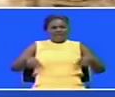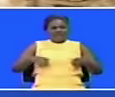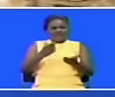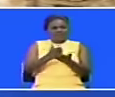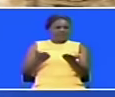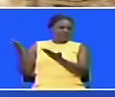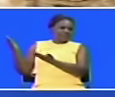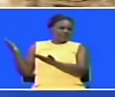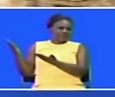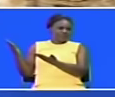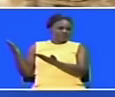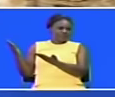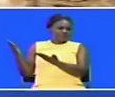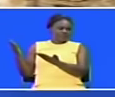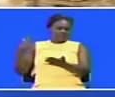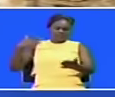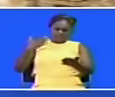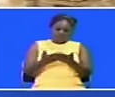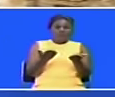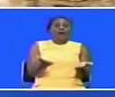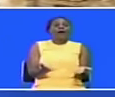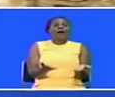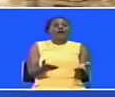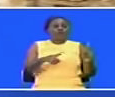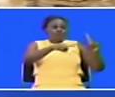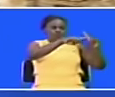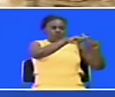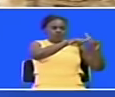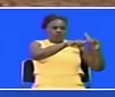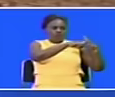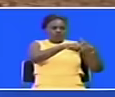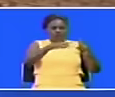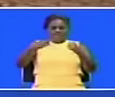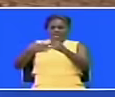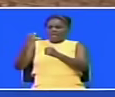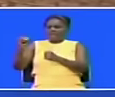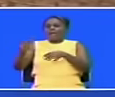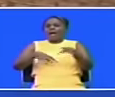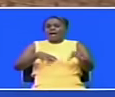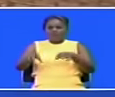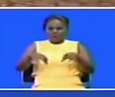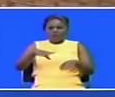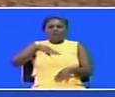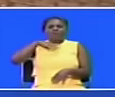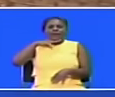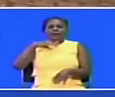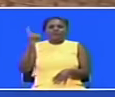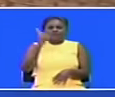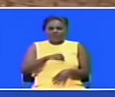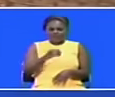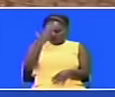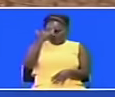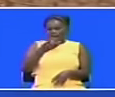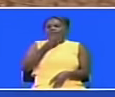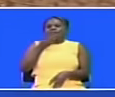hii, wanaokadiria kwamba hadi kufikia sasa takribani 80% ya mifugo wao wamefariki kutokana na ukame